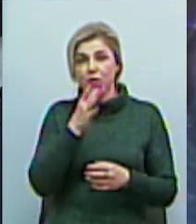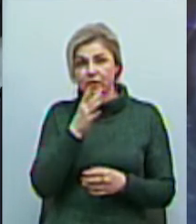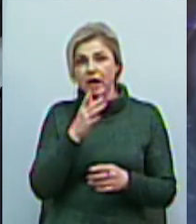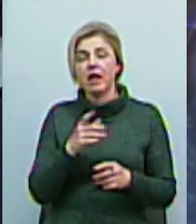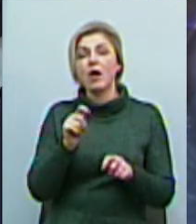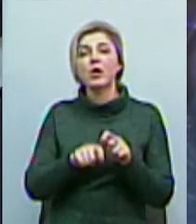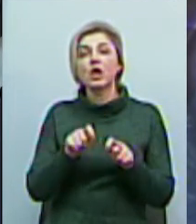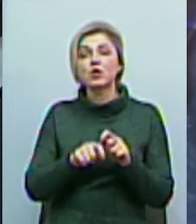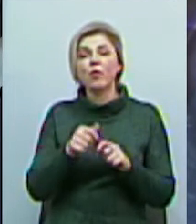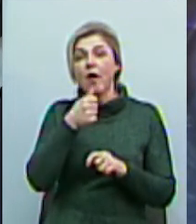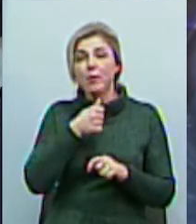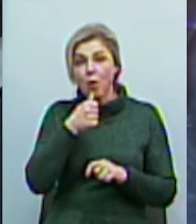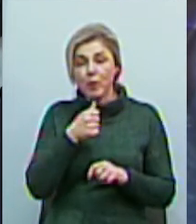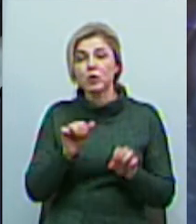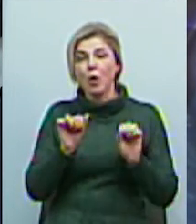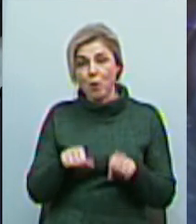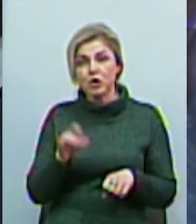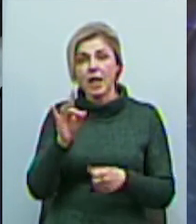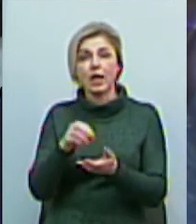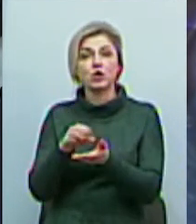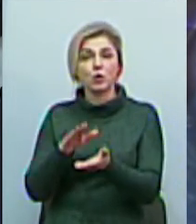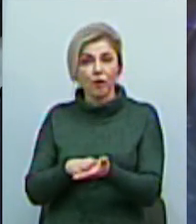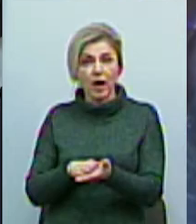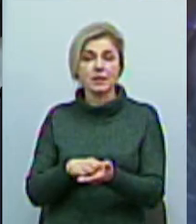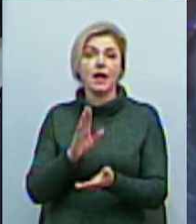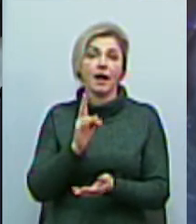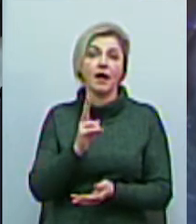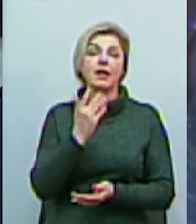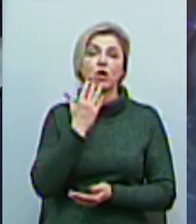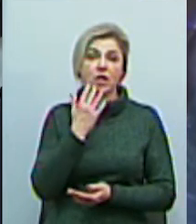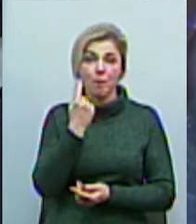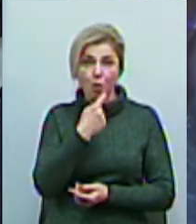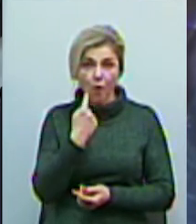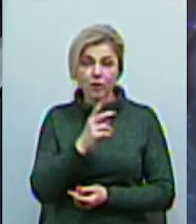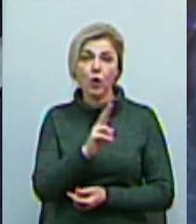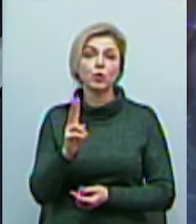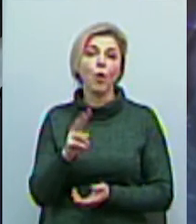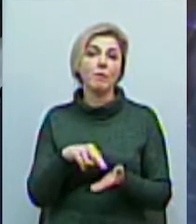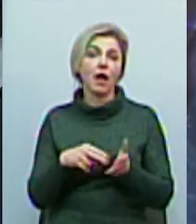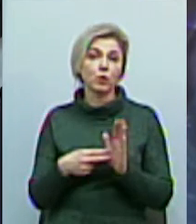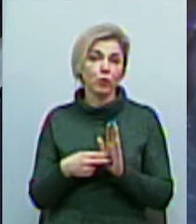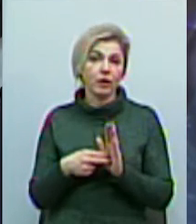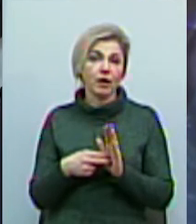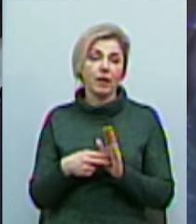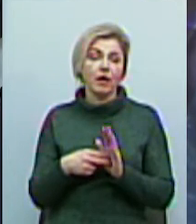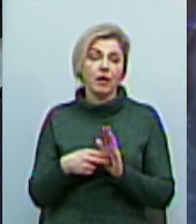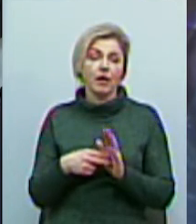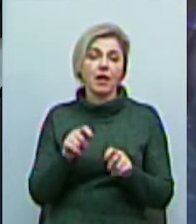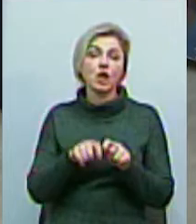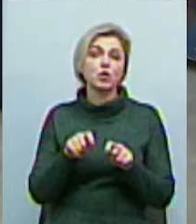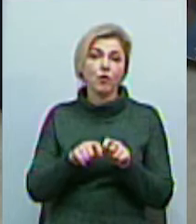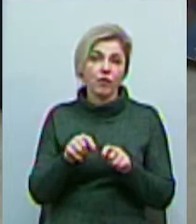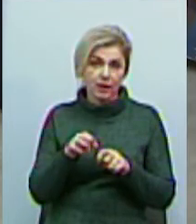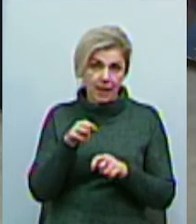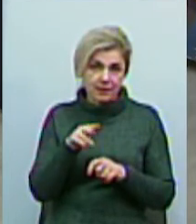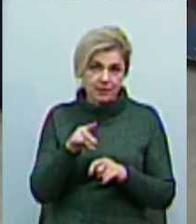пробного тестування можна буде зареєструватися до іноземної мови, хто планує проходити тестування в